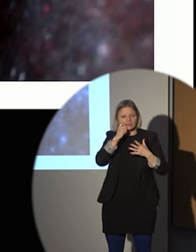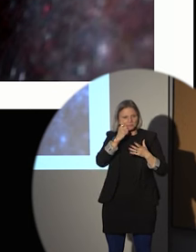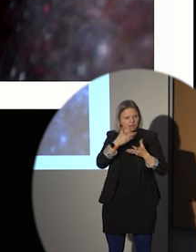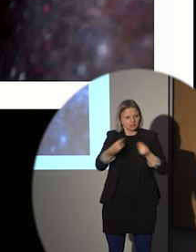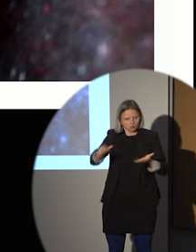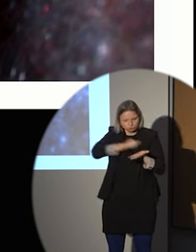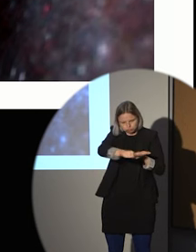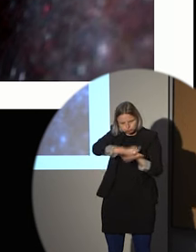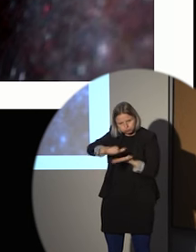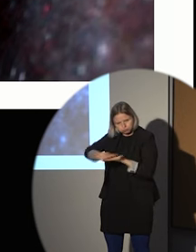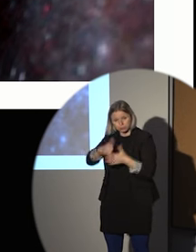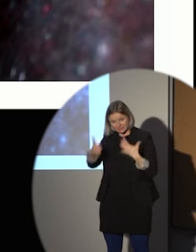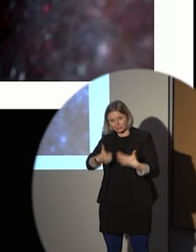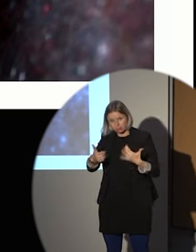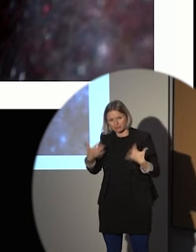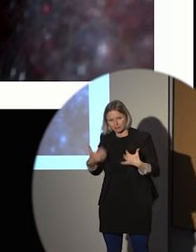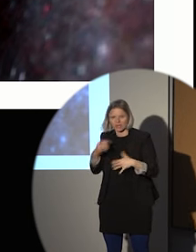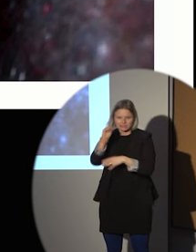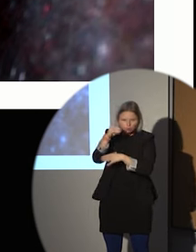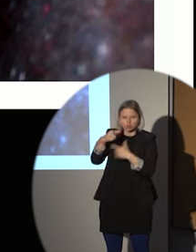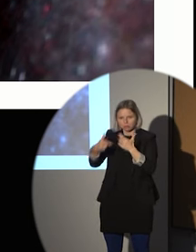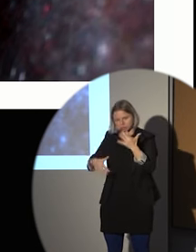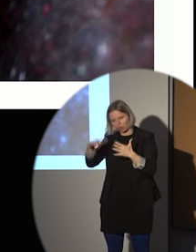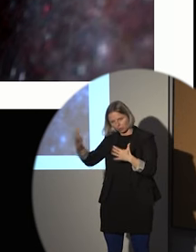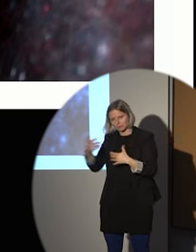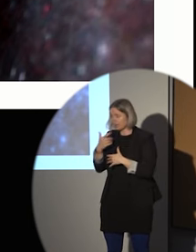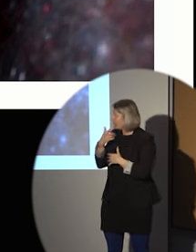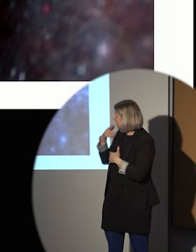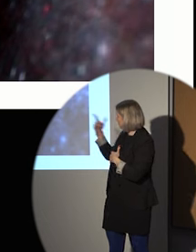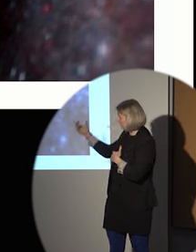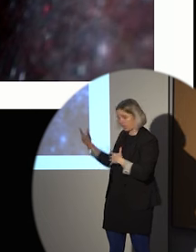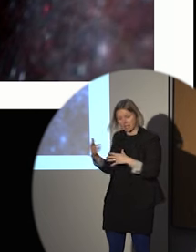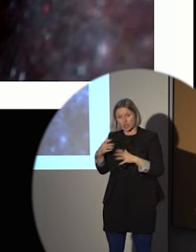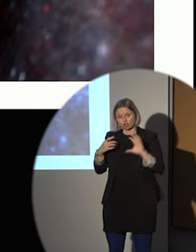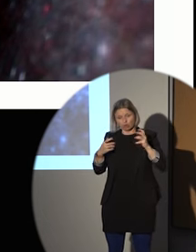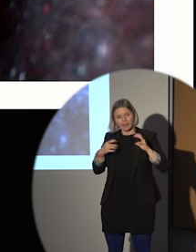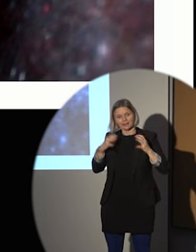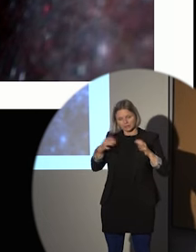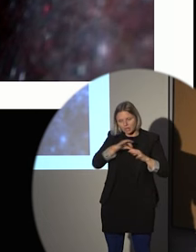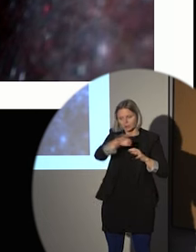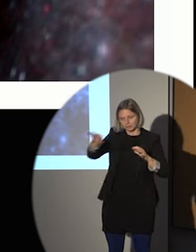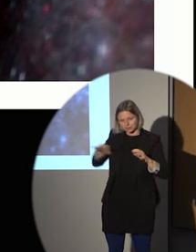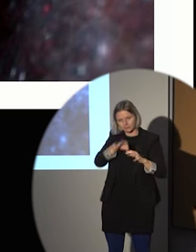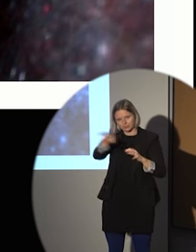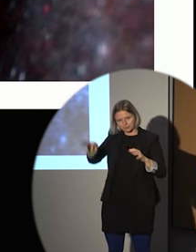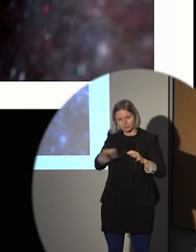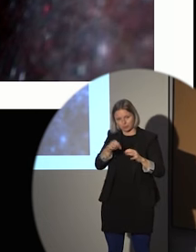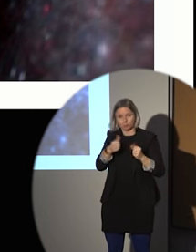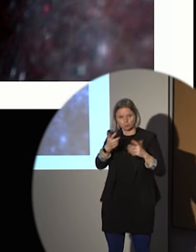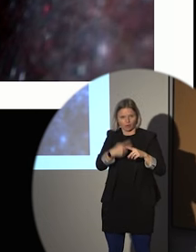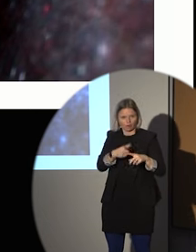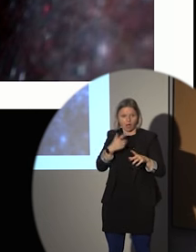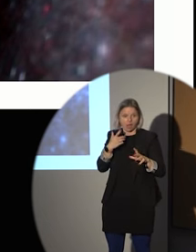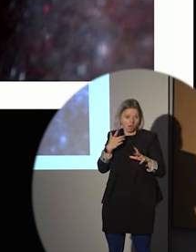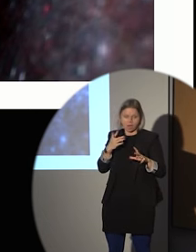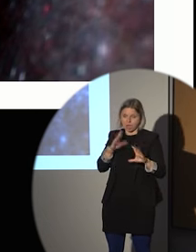Donc en ce moment, en fait, on voyage, vous vous souvenez de cette gigantesque serpent de Radcliffe, hein, cette vague de Radcliffe. En fait, nous voyageons parallèlement